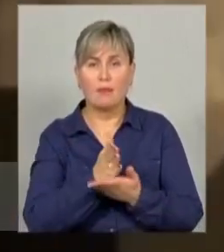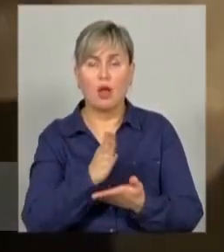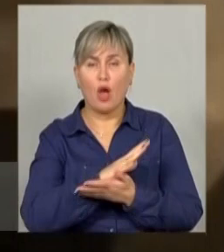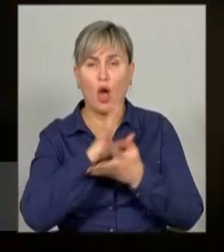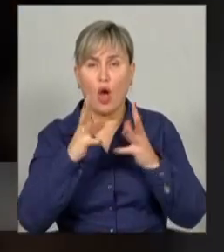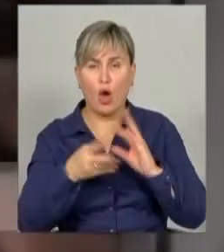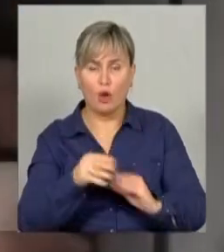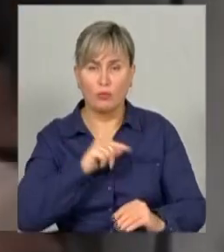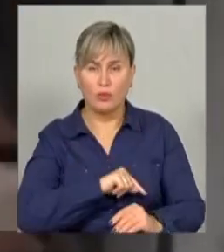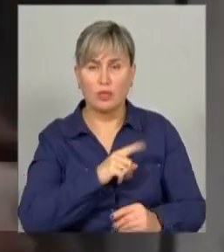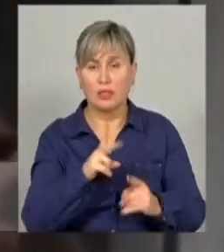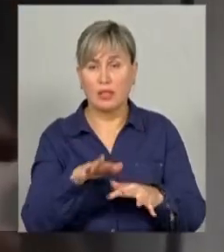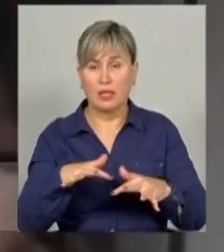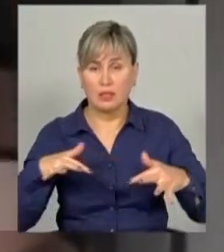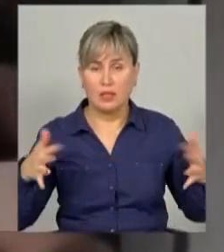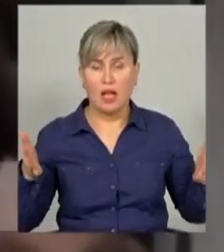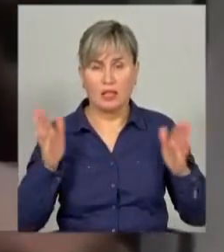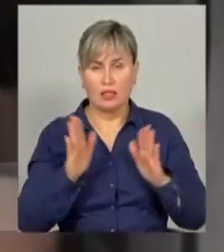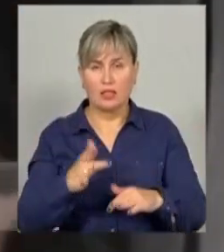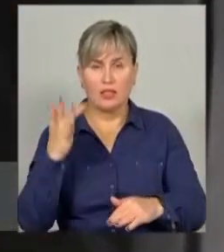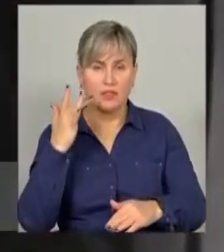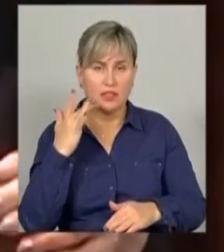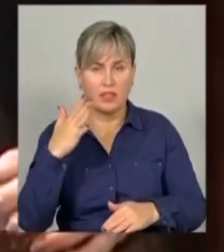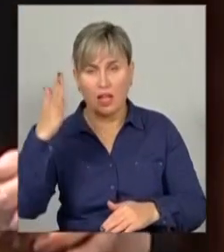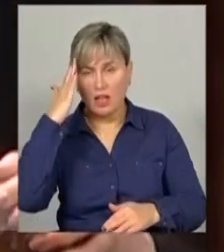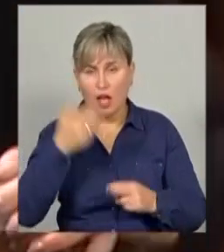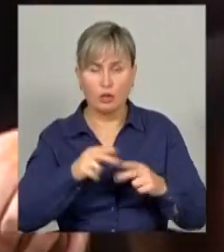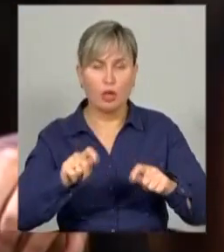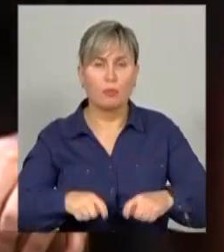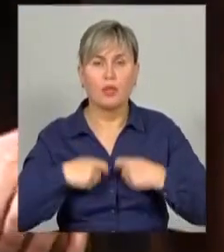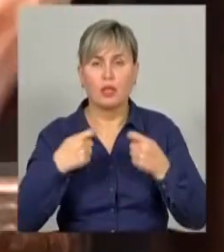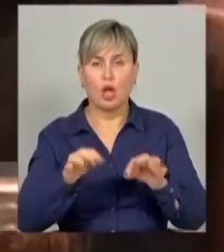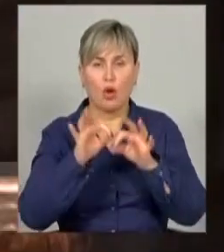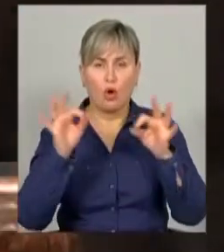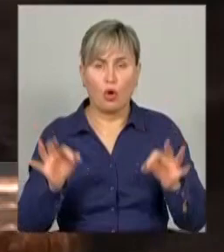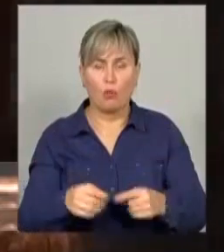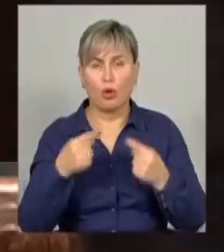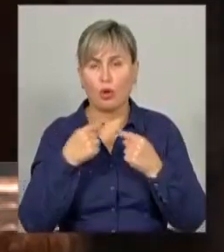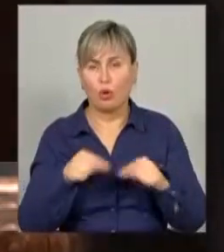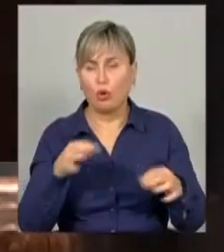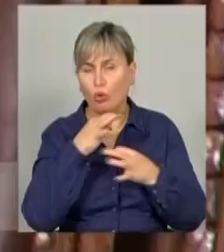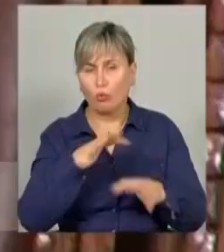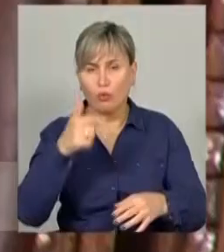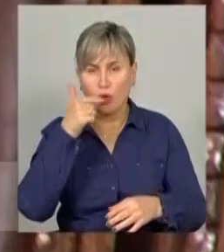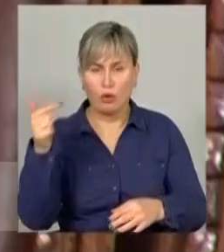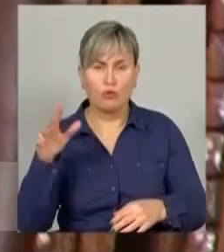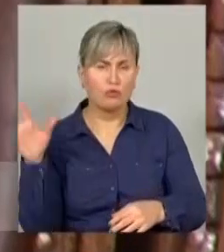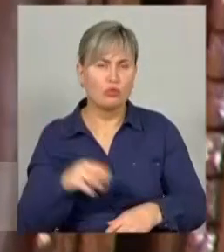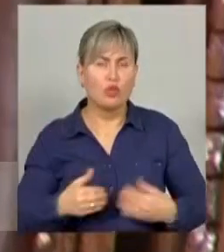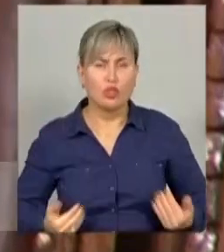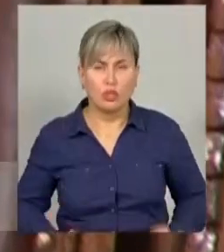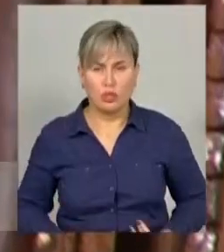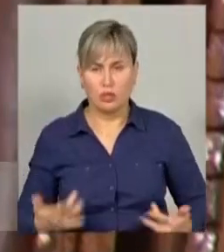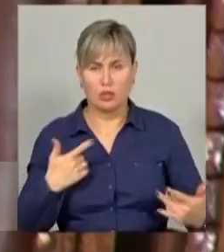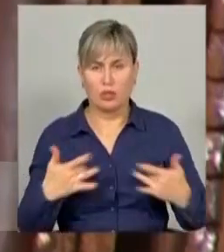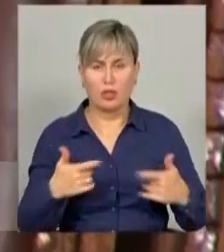черт для зрителей же он навсегда останется талантом который передавал образ любого героя так словно всю жизнь готовился к этой